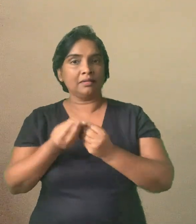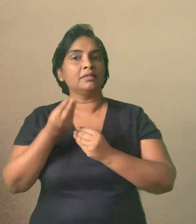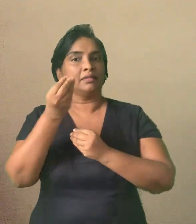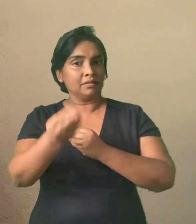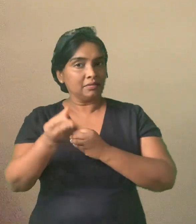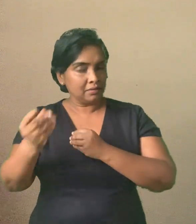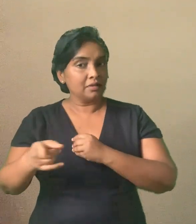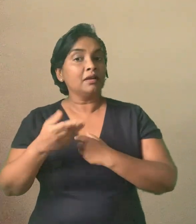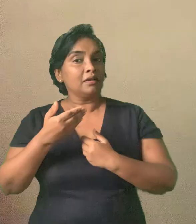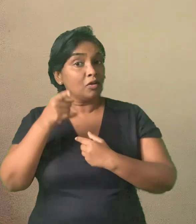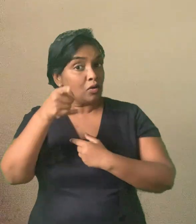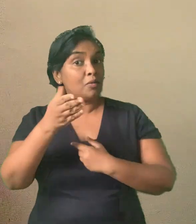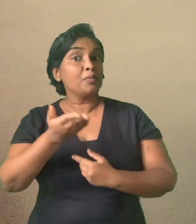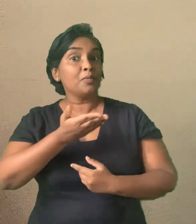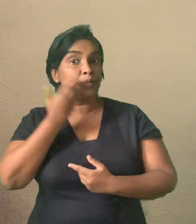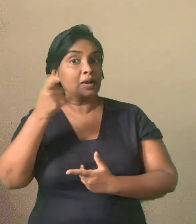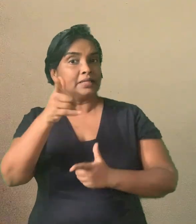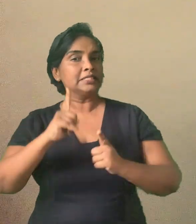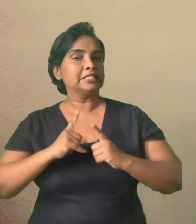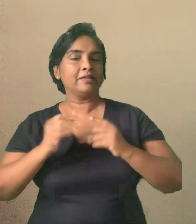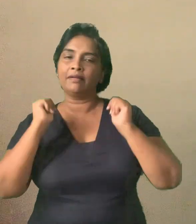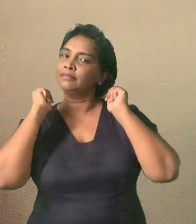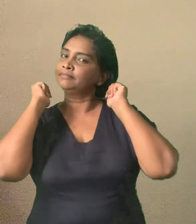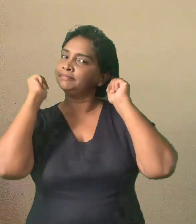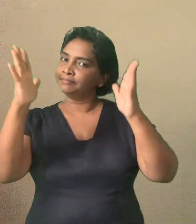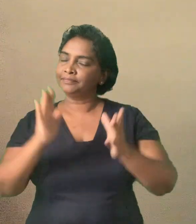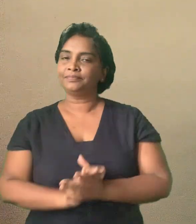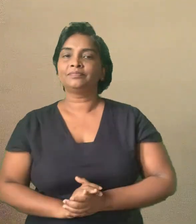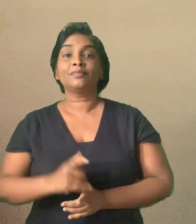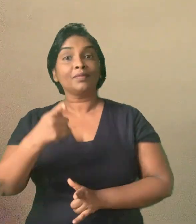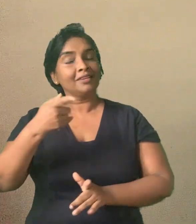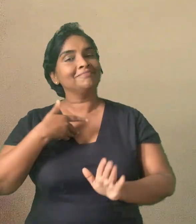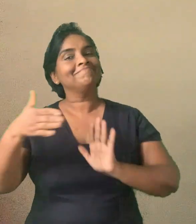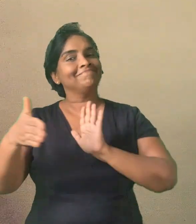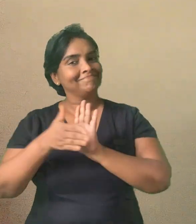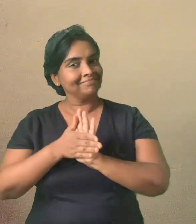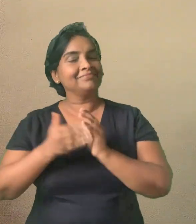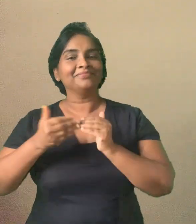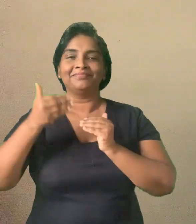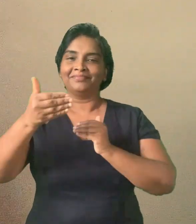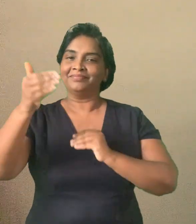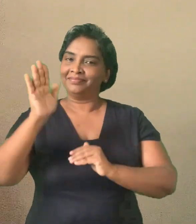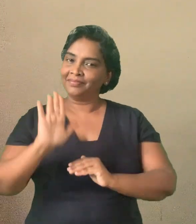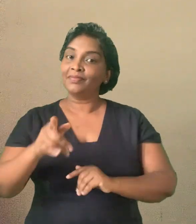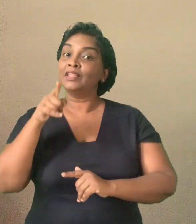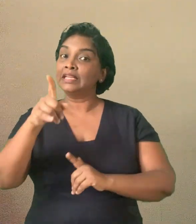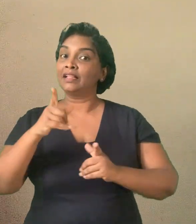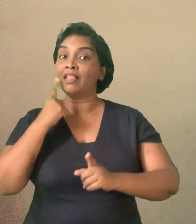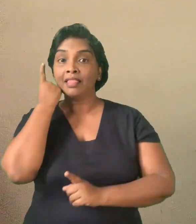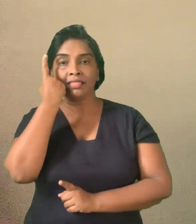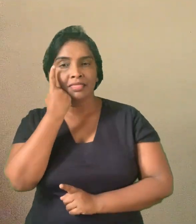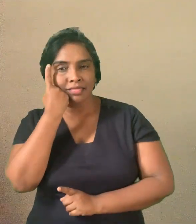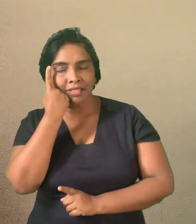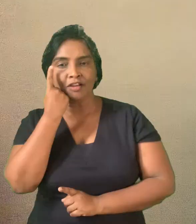ලබා දෙනවා නම් ඔබට පුළුවන් ඔබේ ජීවිතය සාර්ථක කරගන්න. අපිත් එක්ක ඉදිරියේදී සම්බන්ධ වෙලා ඔබේ